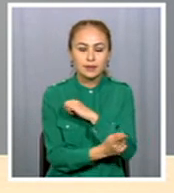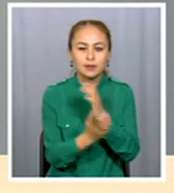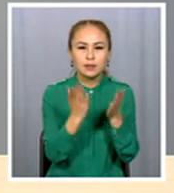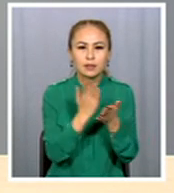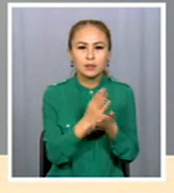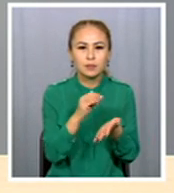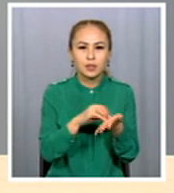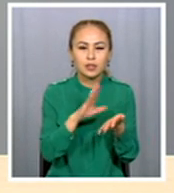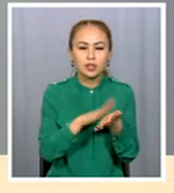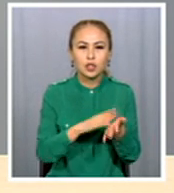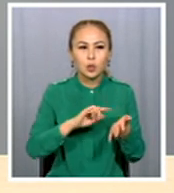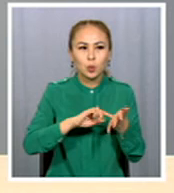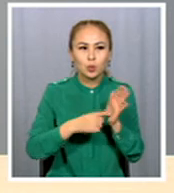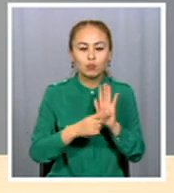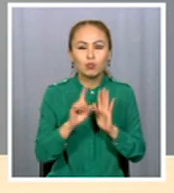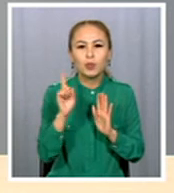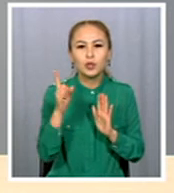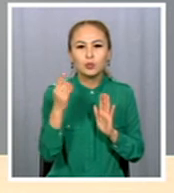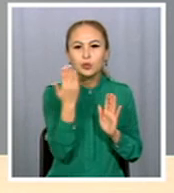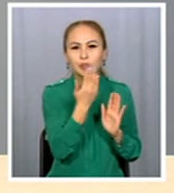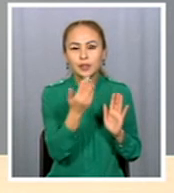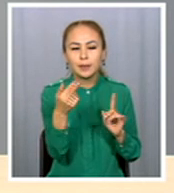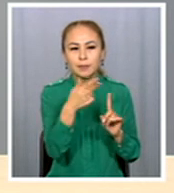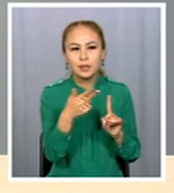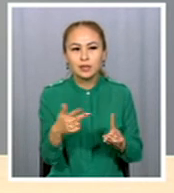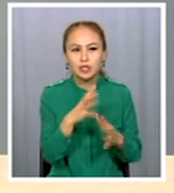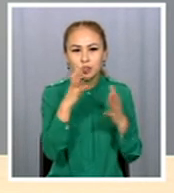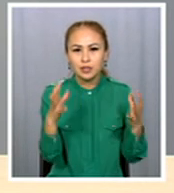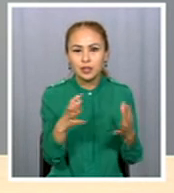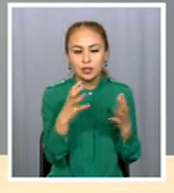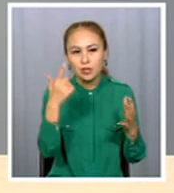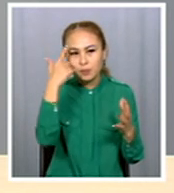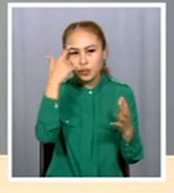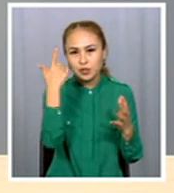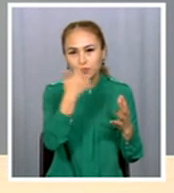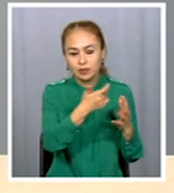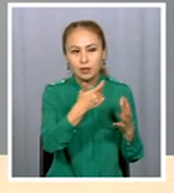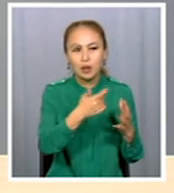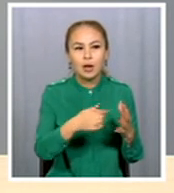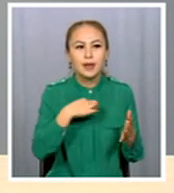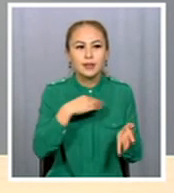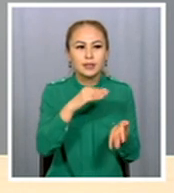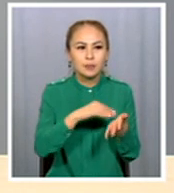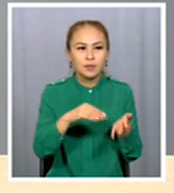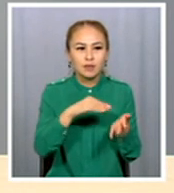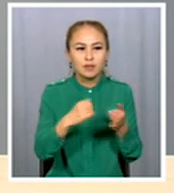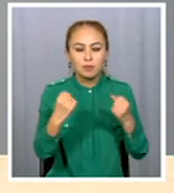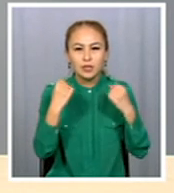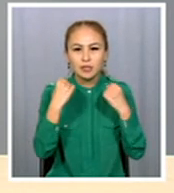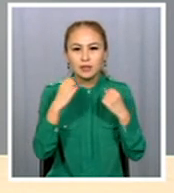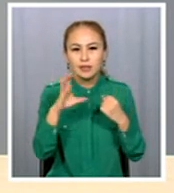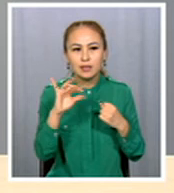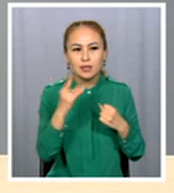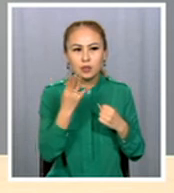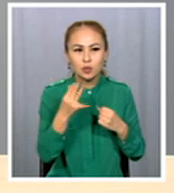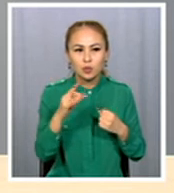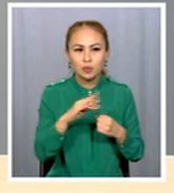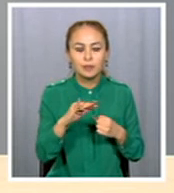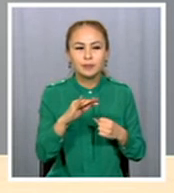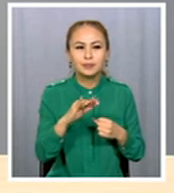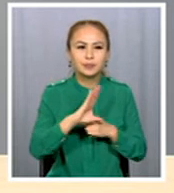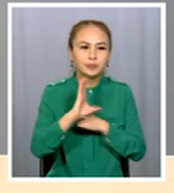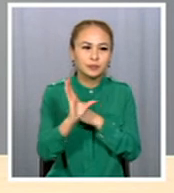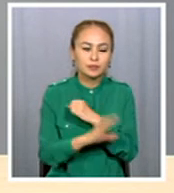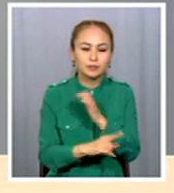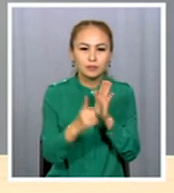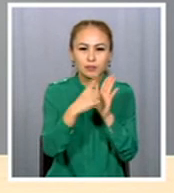ставим точку, потому что это предложение содержит сообщение. Я записался в спортивную секцию. В конце